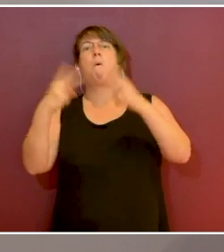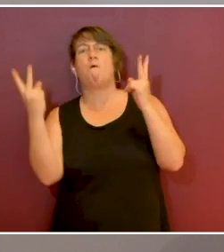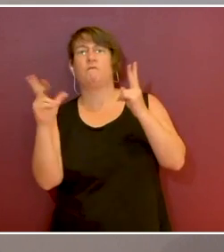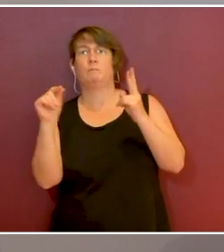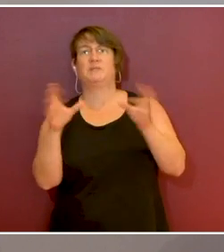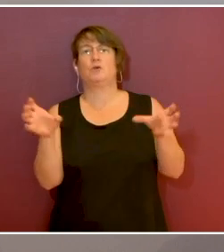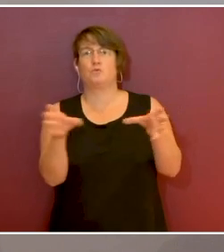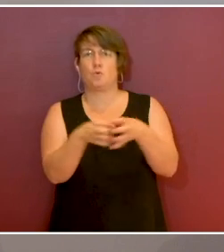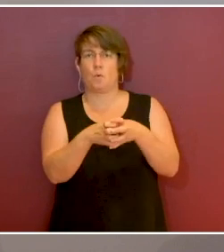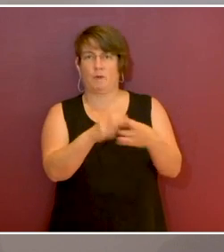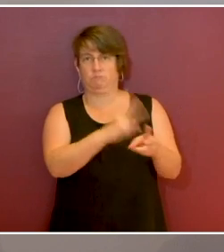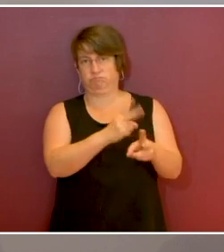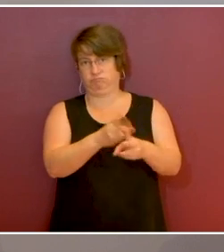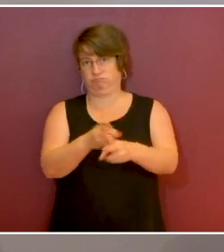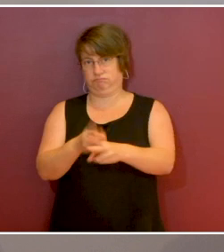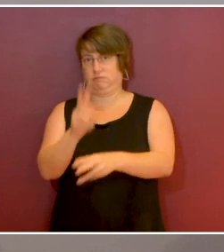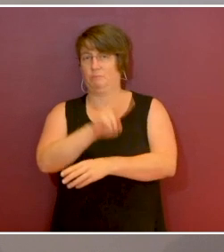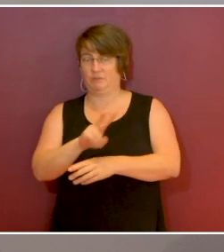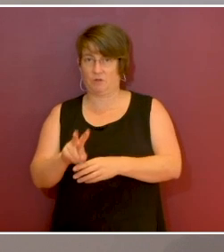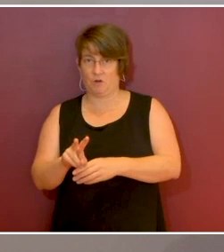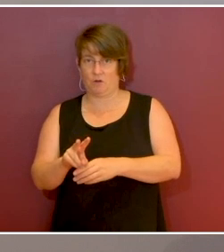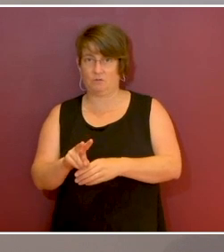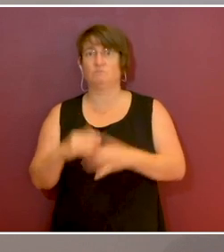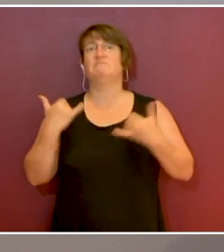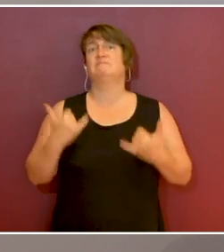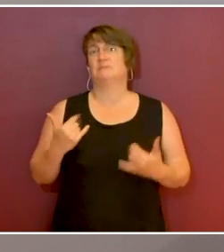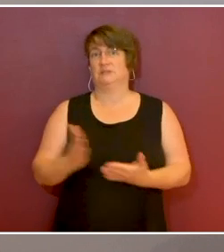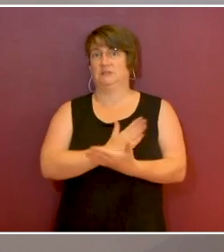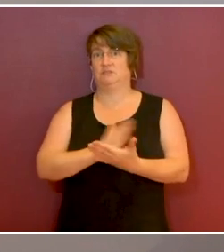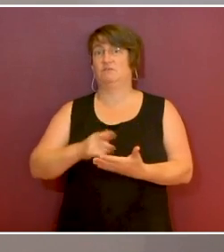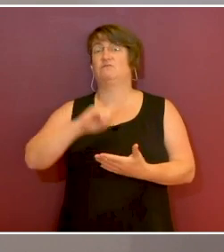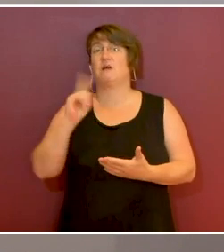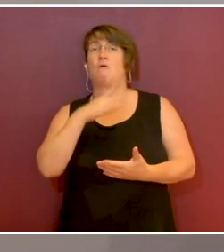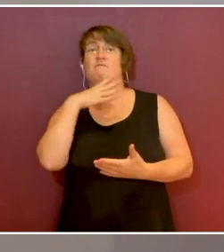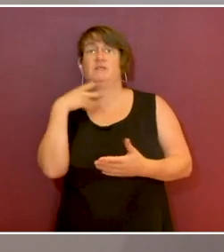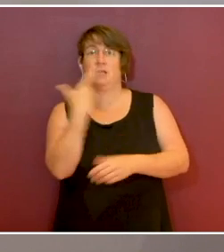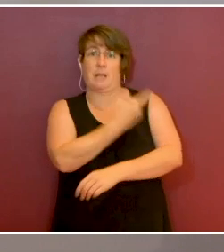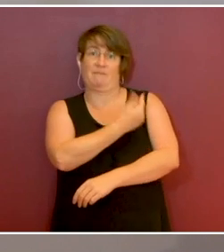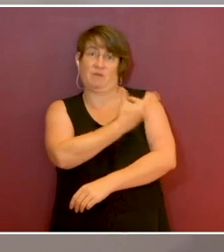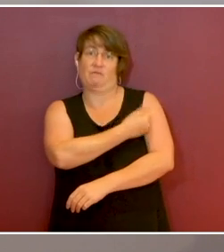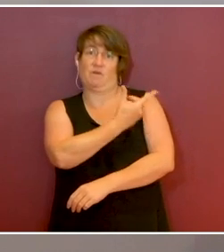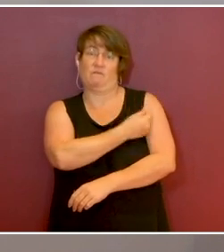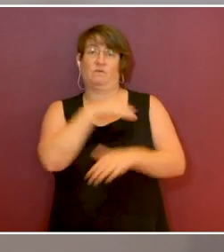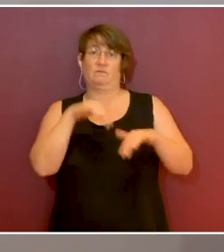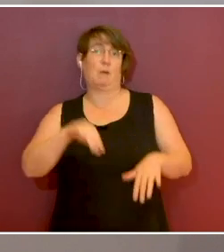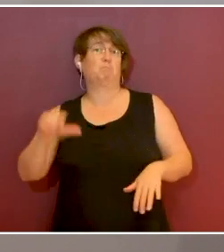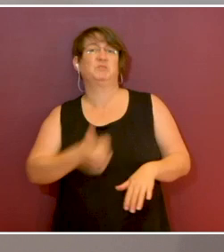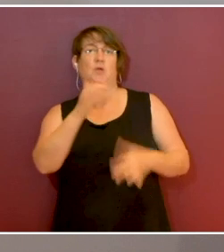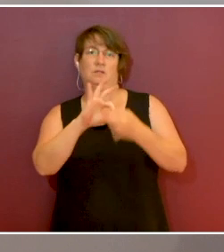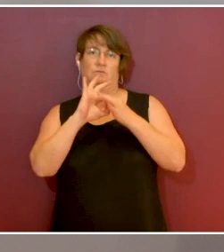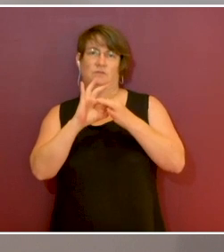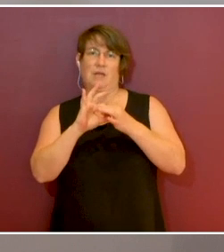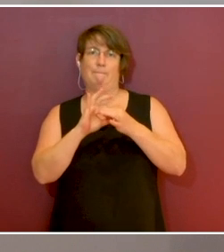wurde. Und wir haben natürlich inzwischen auch zahlreiche Impfungen, gerade was die Gruppe der